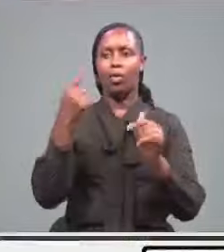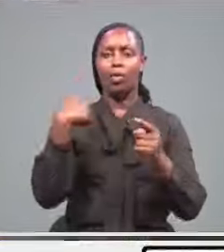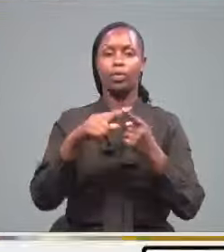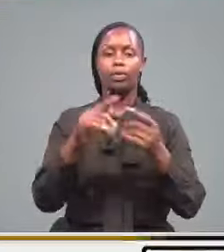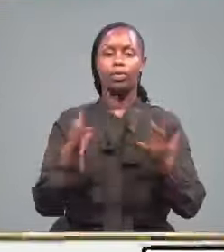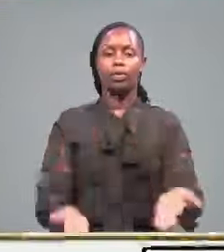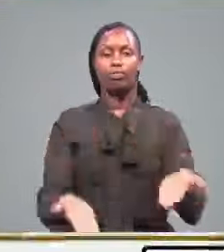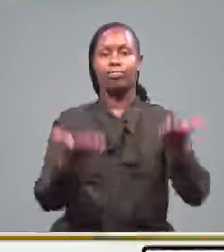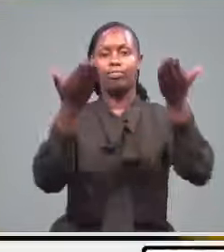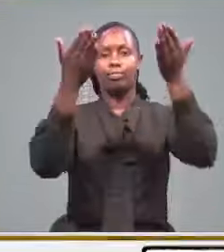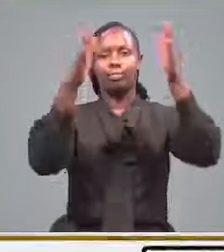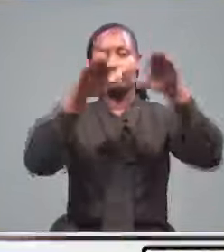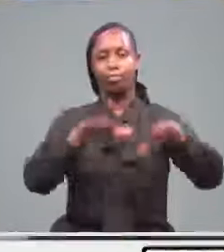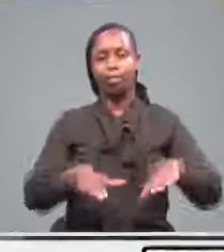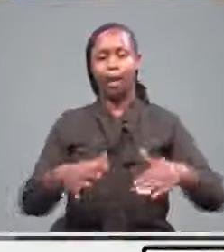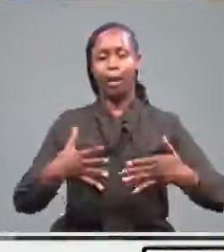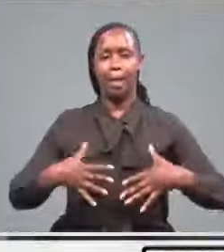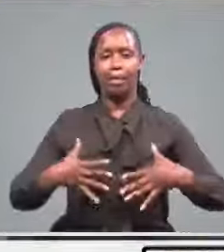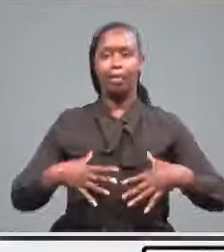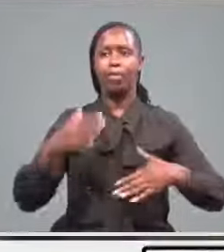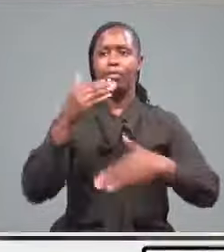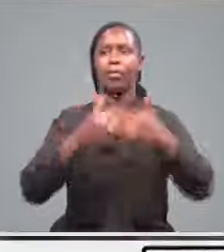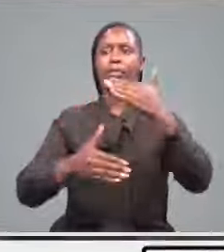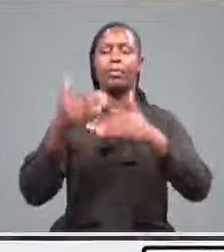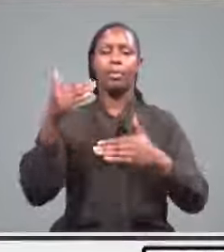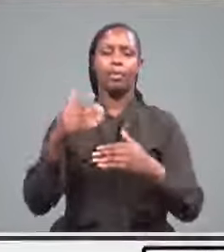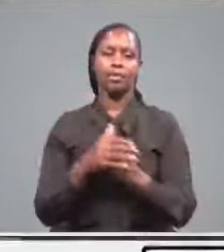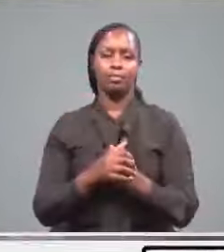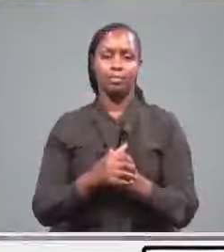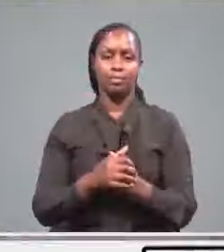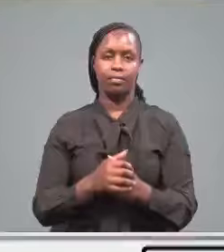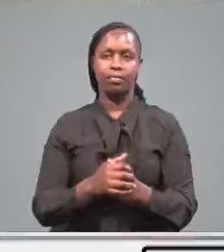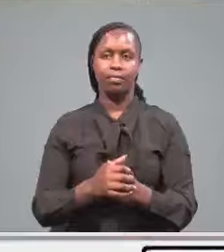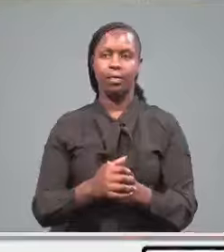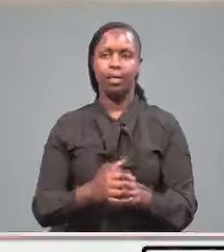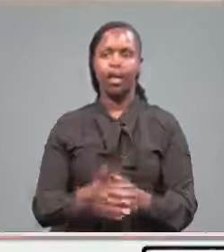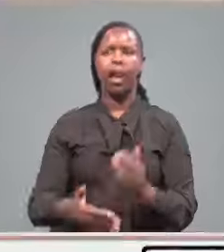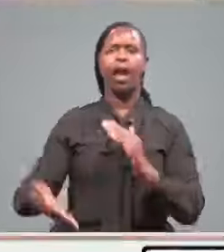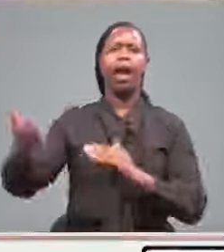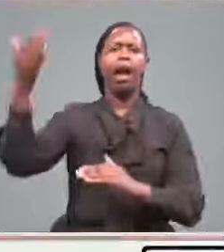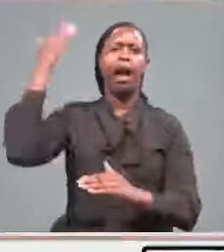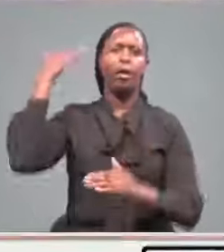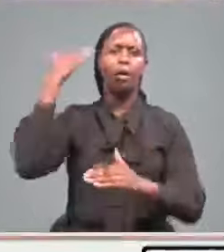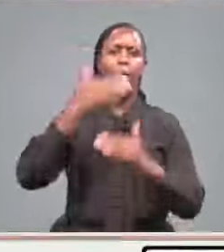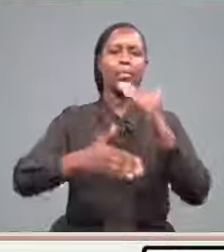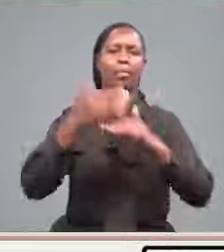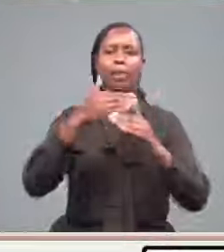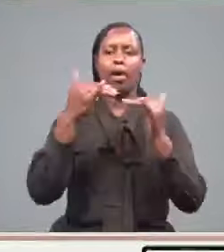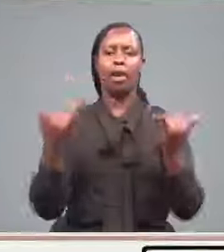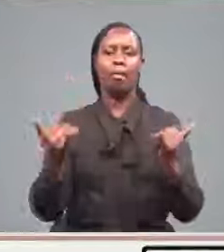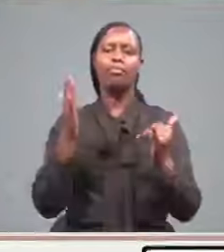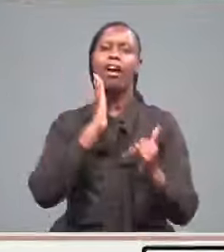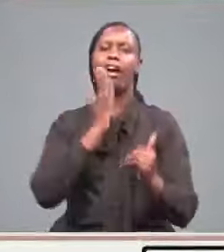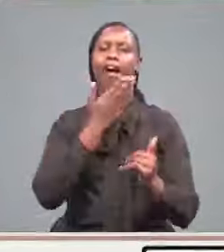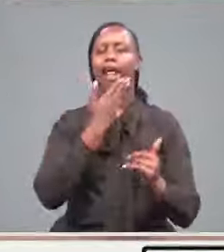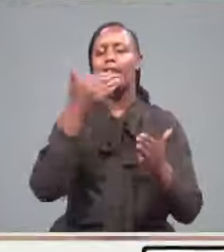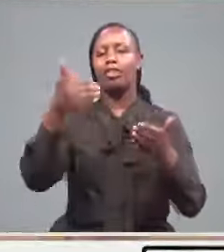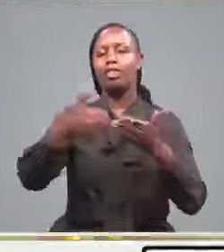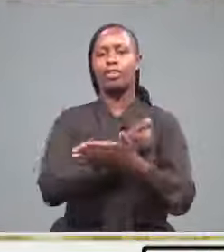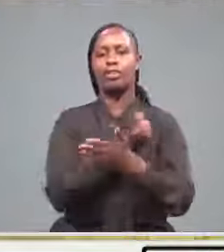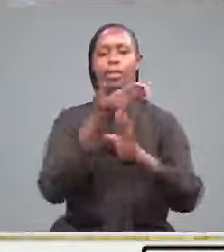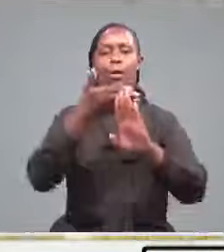na kuwashusha watu katika jengo. Majengo ya zamani sasa yamepakwa rangi upya kabla ya sherehe